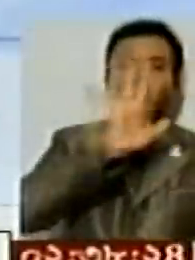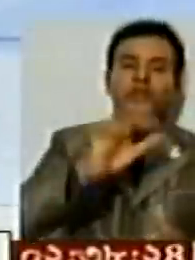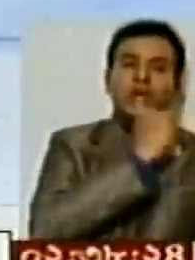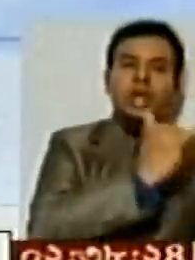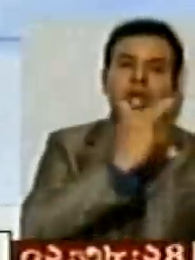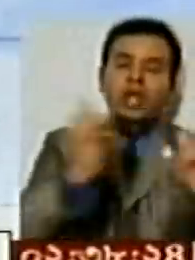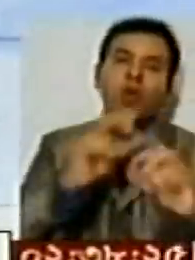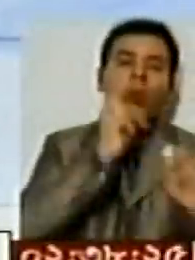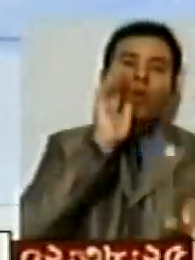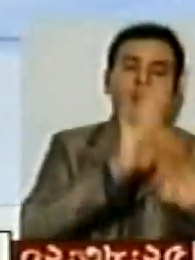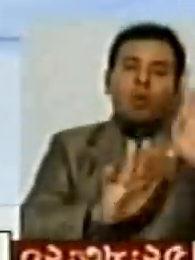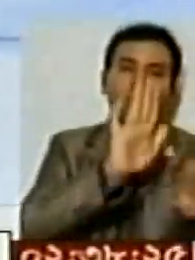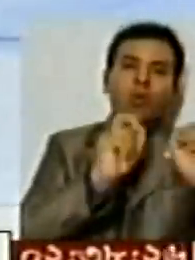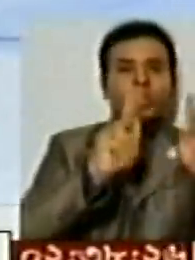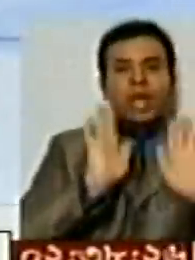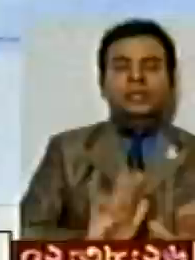দিতে পারি